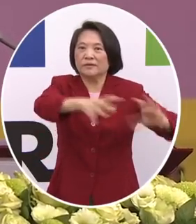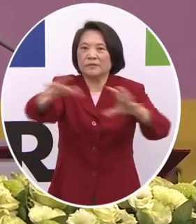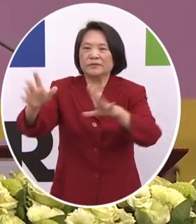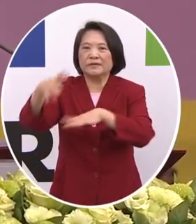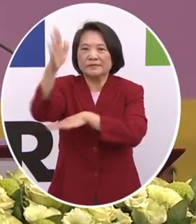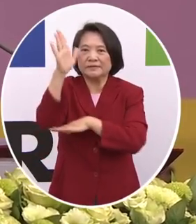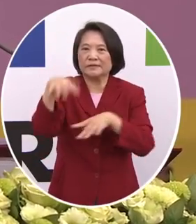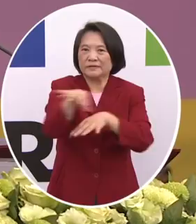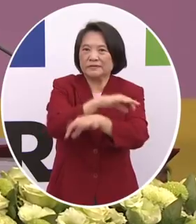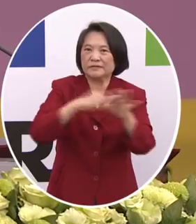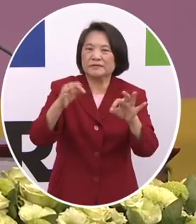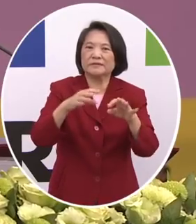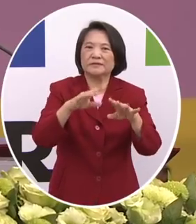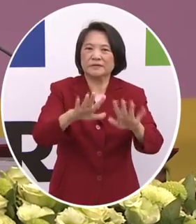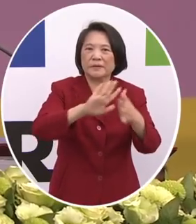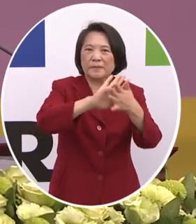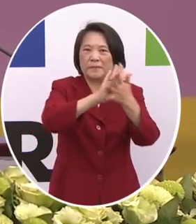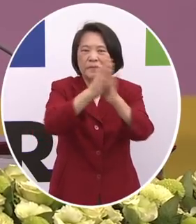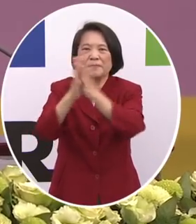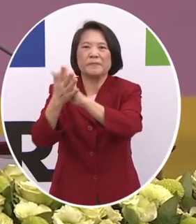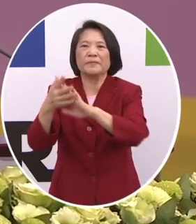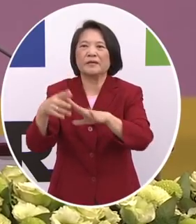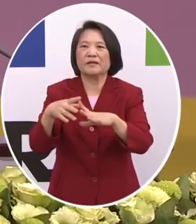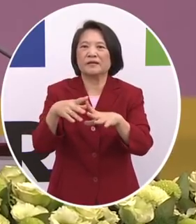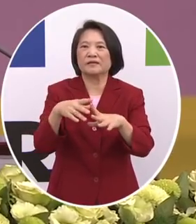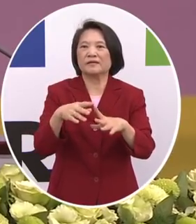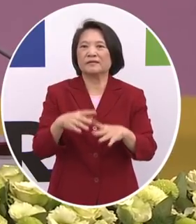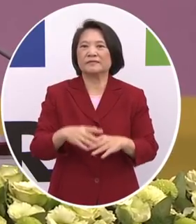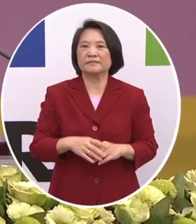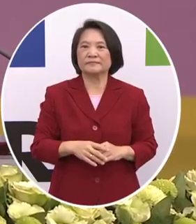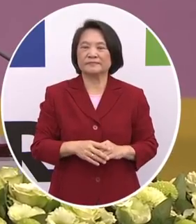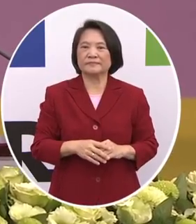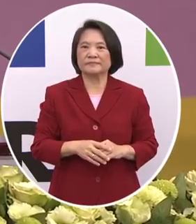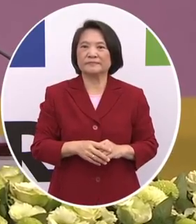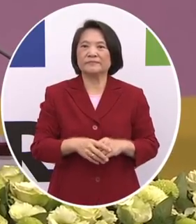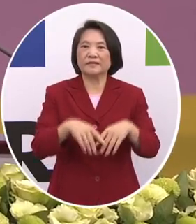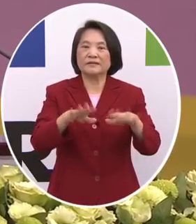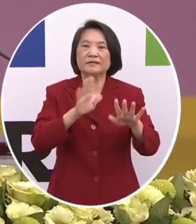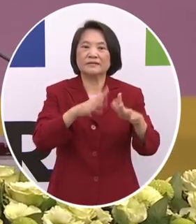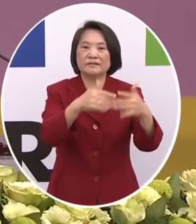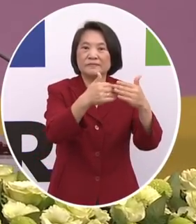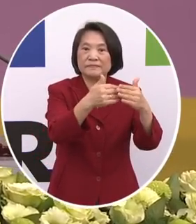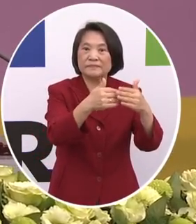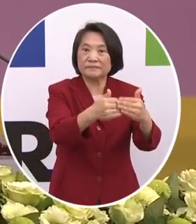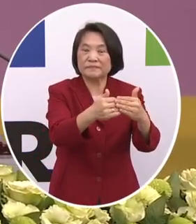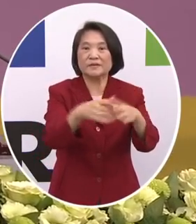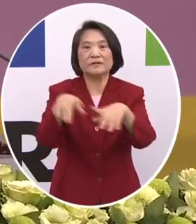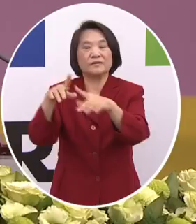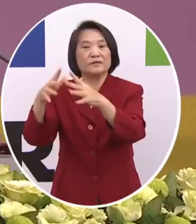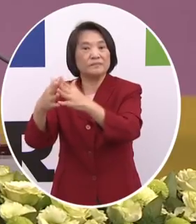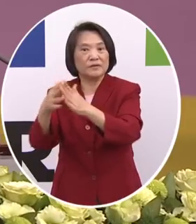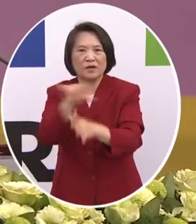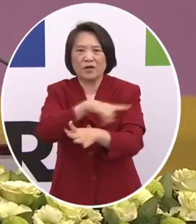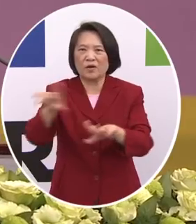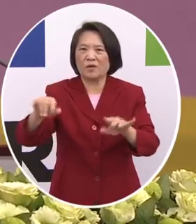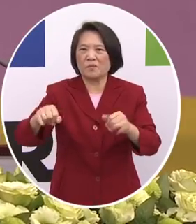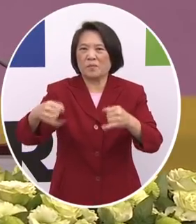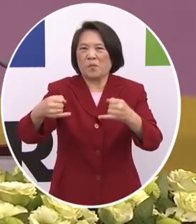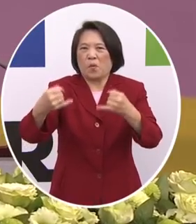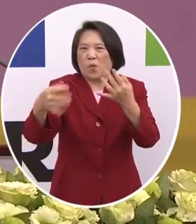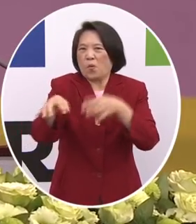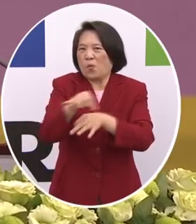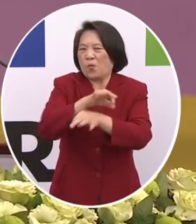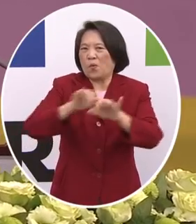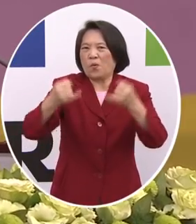势正在面临剧烈的变化，美中之间的贸易冲突让国际产业